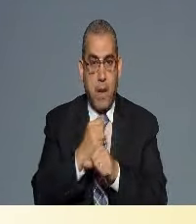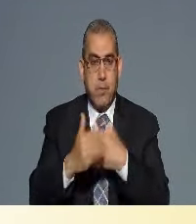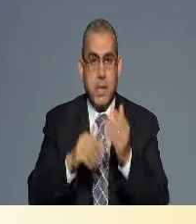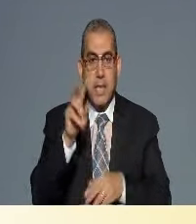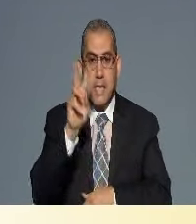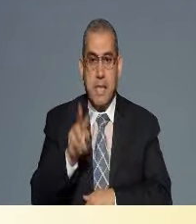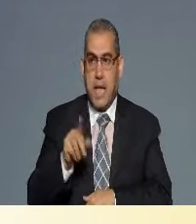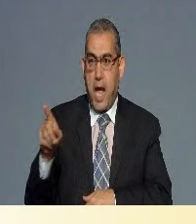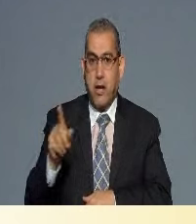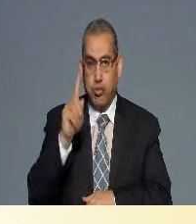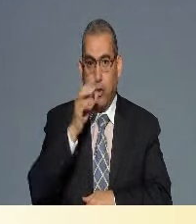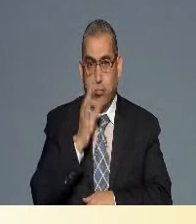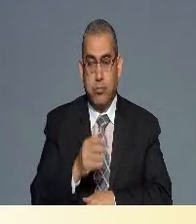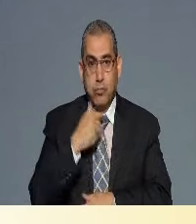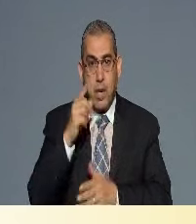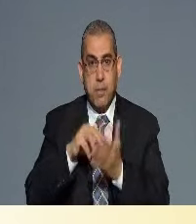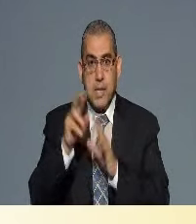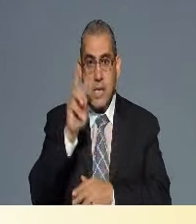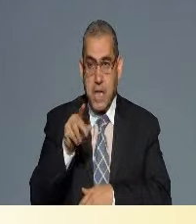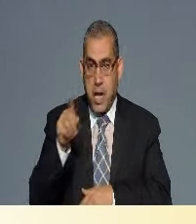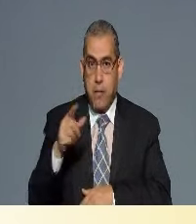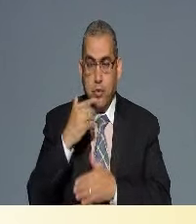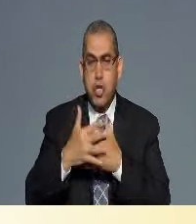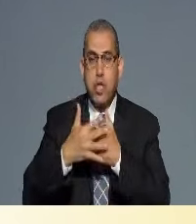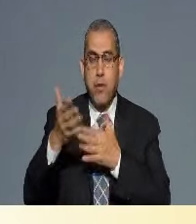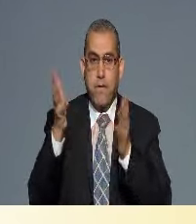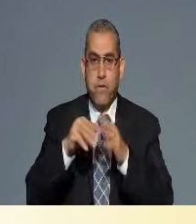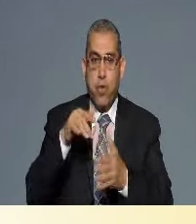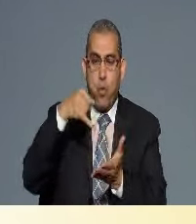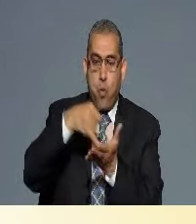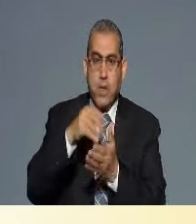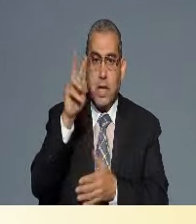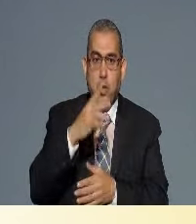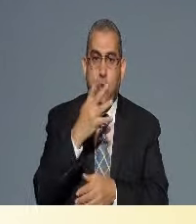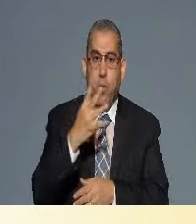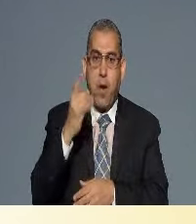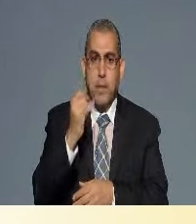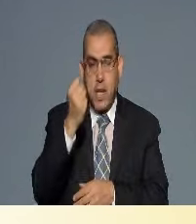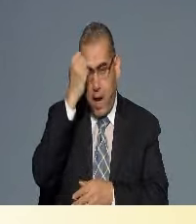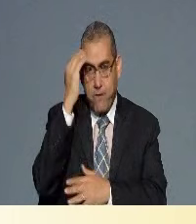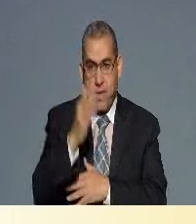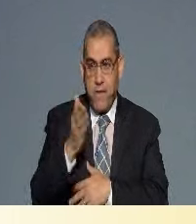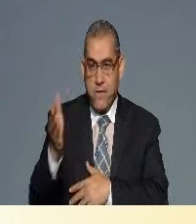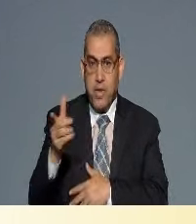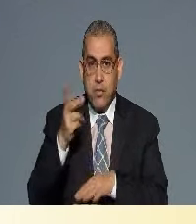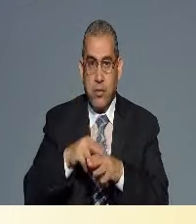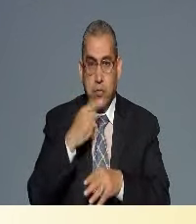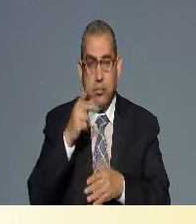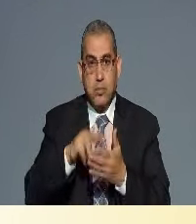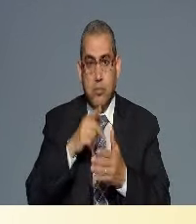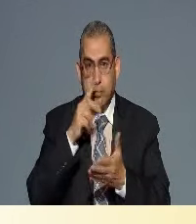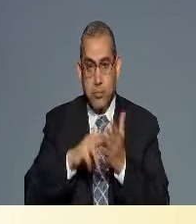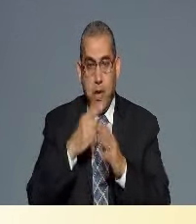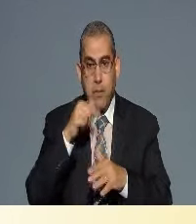هنا بنتكلم على وسط سيناء، عندنا مساحة كبيرة في وسط سيناء حوالي 450 ألف فدان، وأيضا احنا بنتكلم على محطة